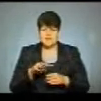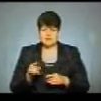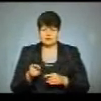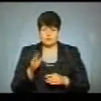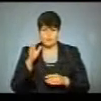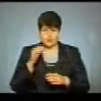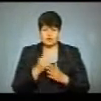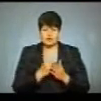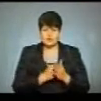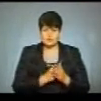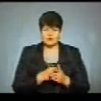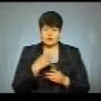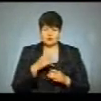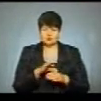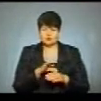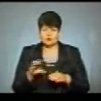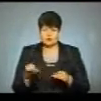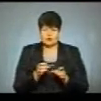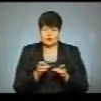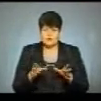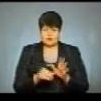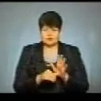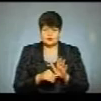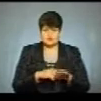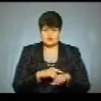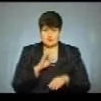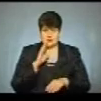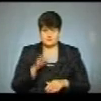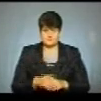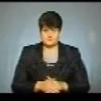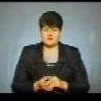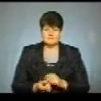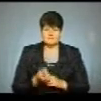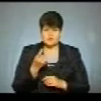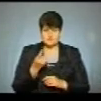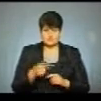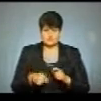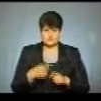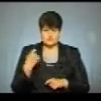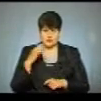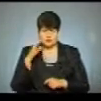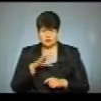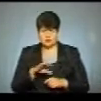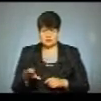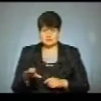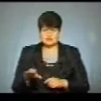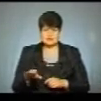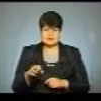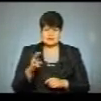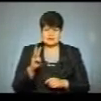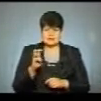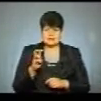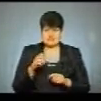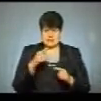Тернопільводоканалу Ганни Загородної, трубу прорвало о 6 ранку. Виникло пошкодження на водопровідній мережі діаметром 300,